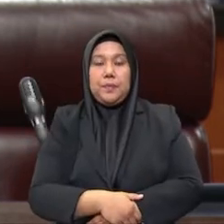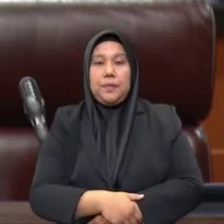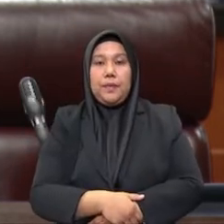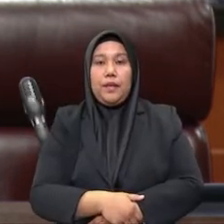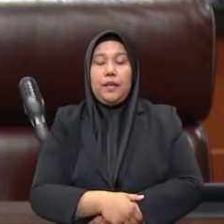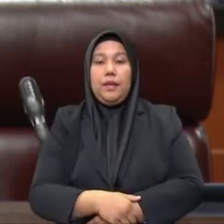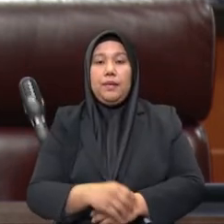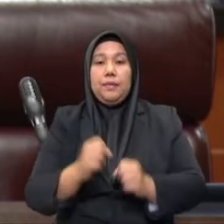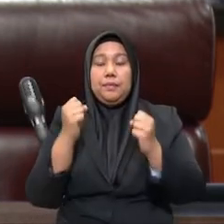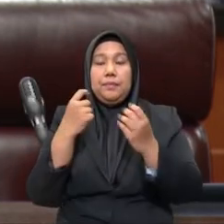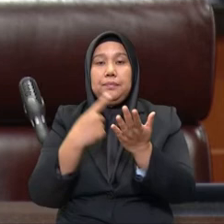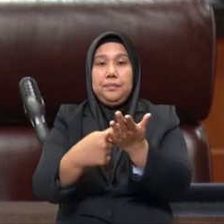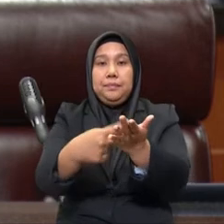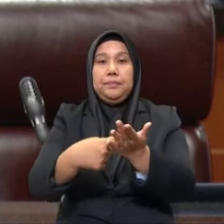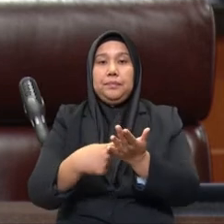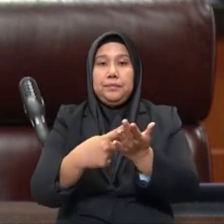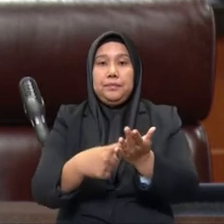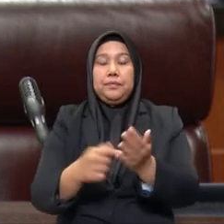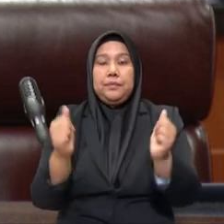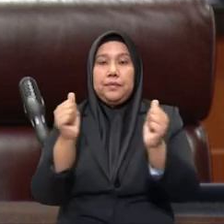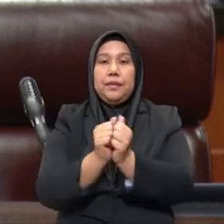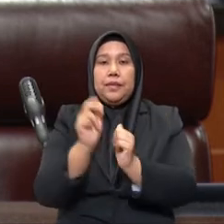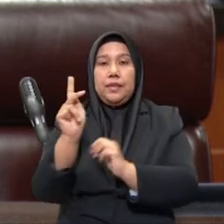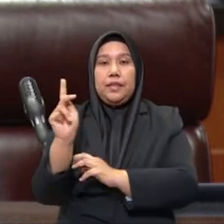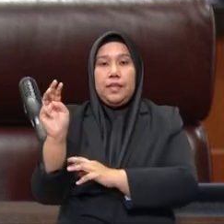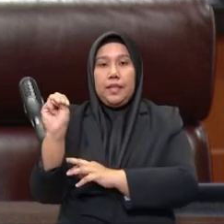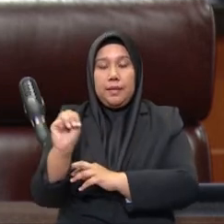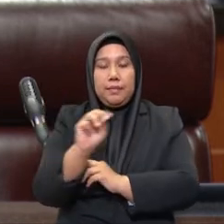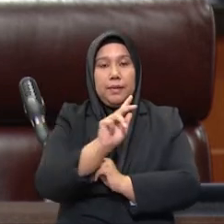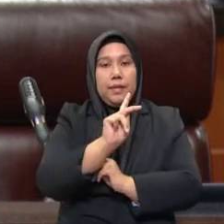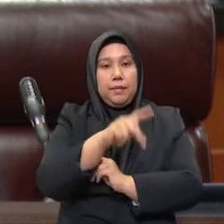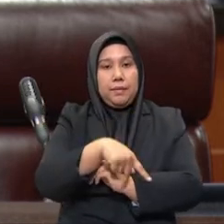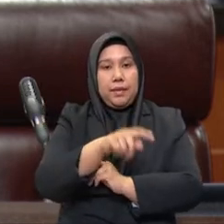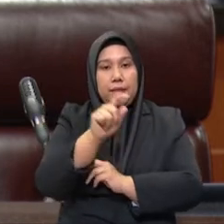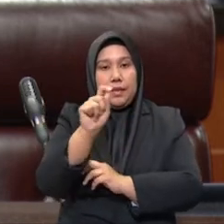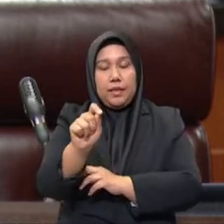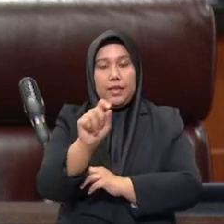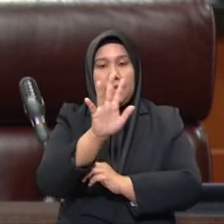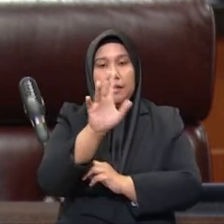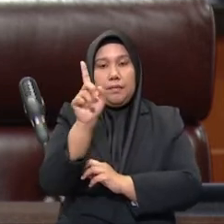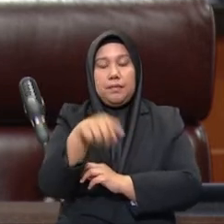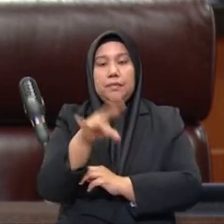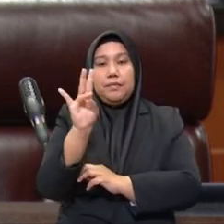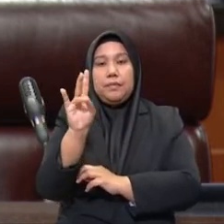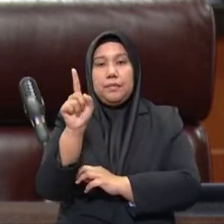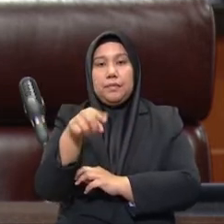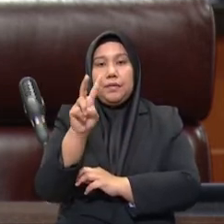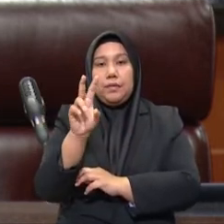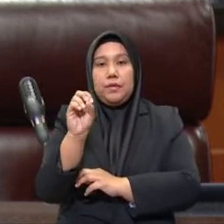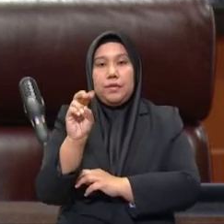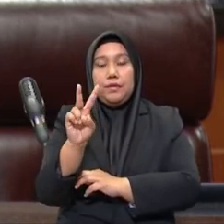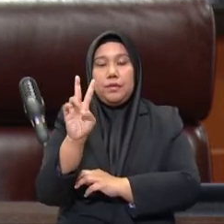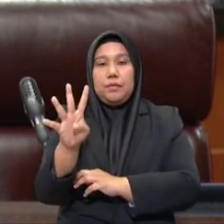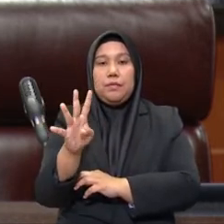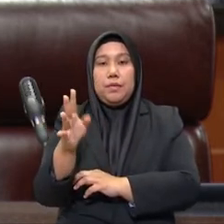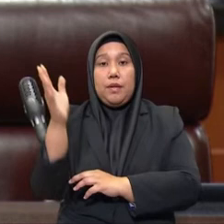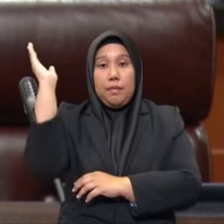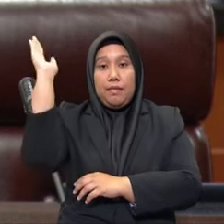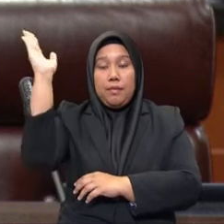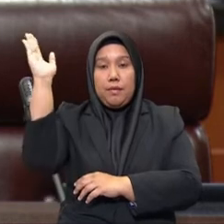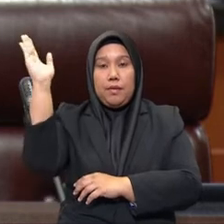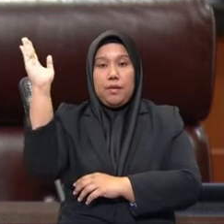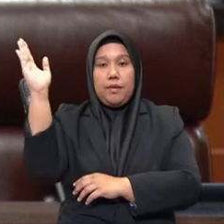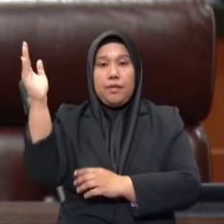melalui beberapa siri perbincangan dengan pihak KKM, KPT pada 5 Julai 2024 telah membentangkan